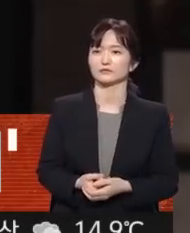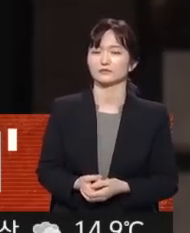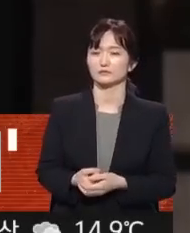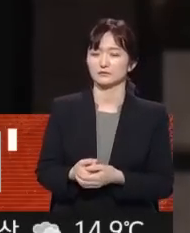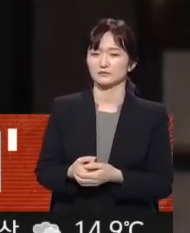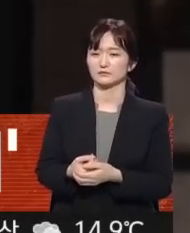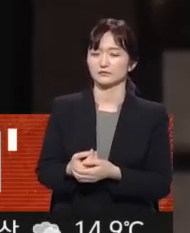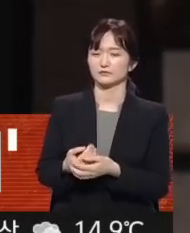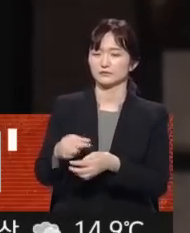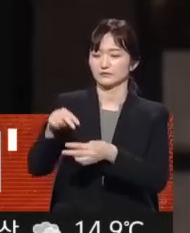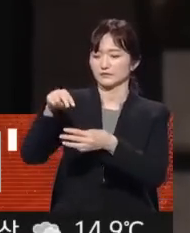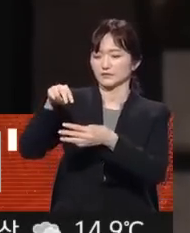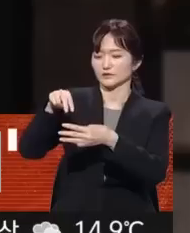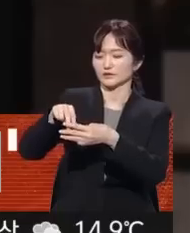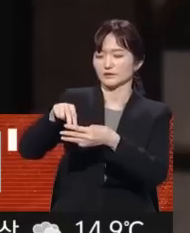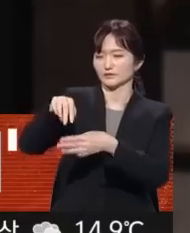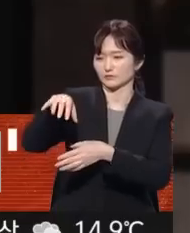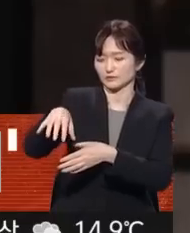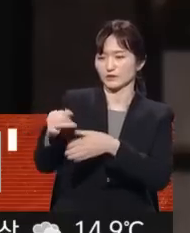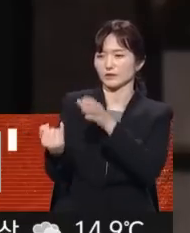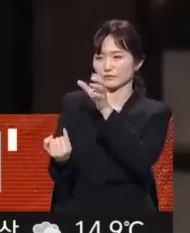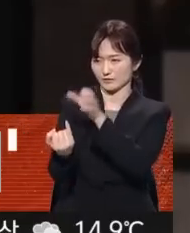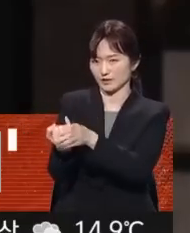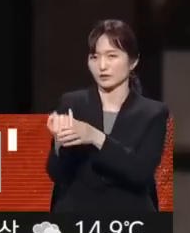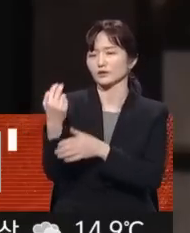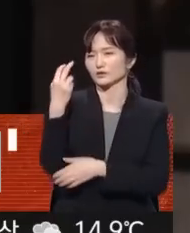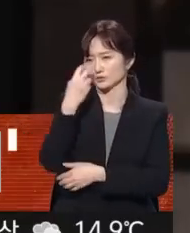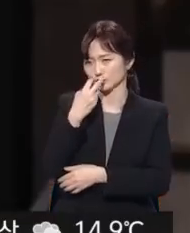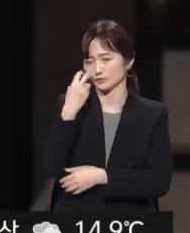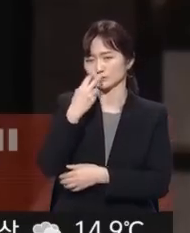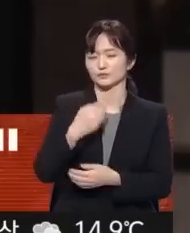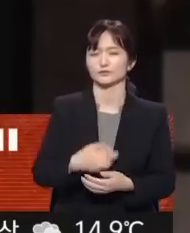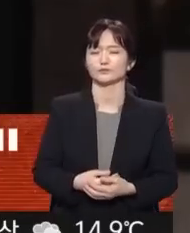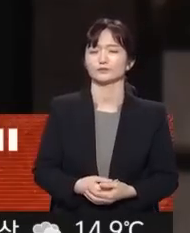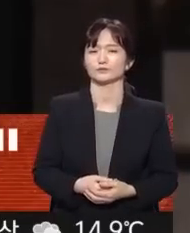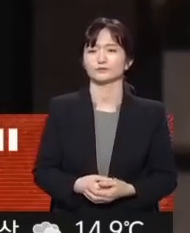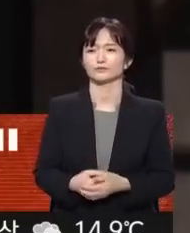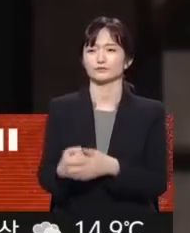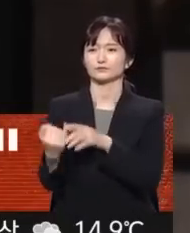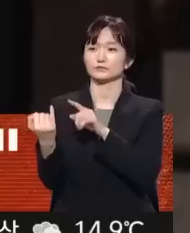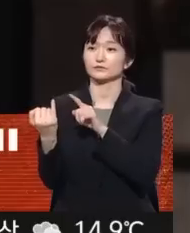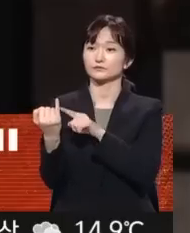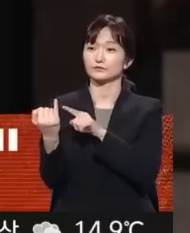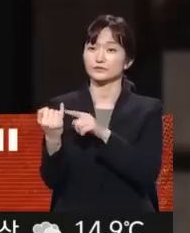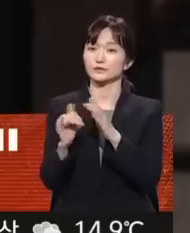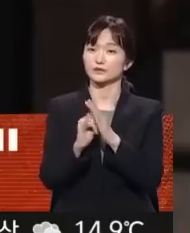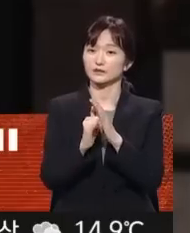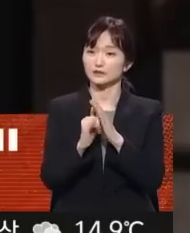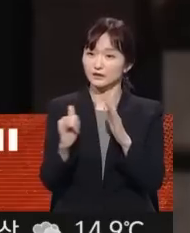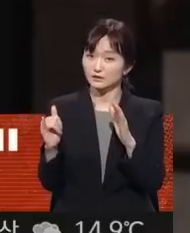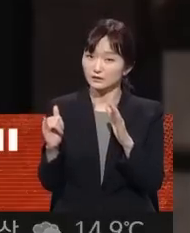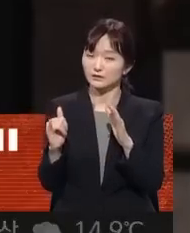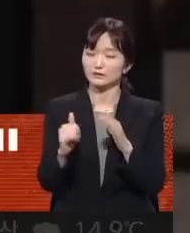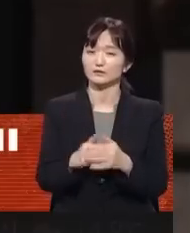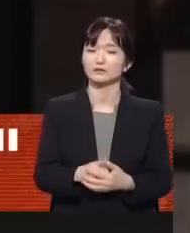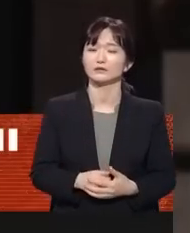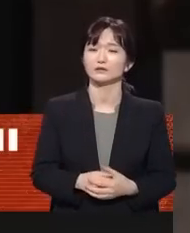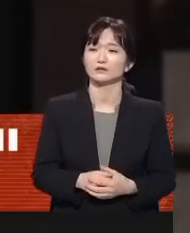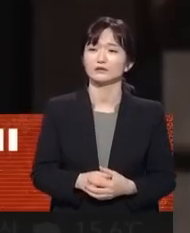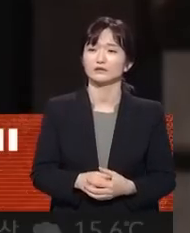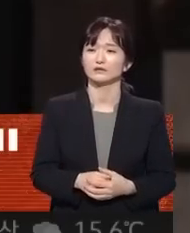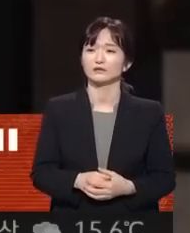보호를 하고 있는 중이다 라고까지는 알려졌는데 제가 이제 추정컨데 아마이 여성의 가족들 역시 그런 어떤